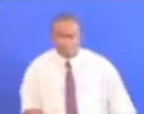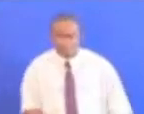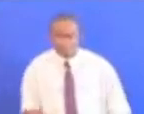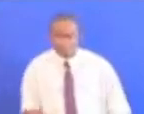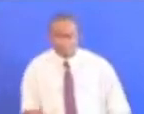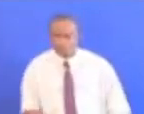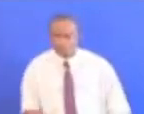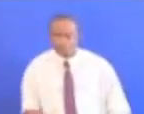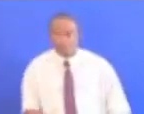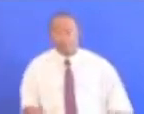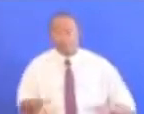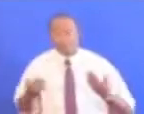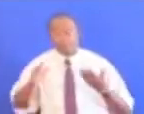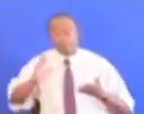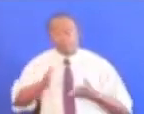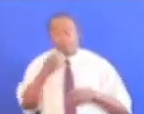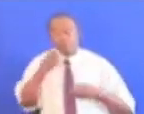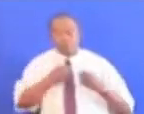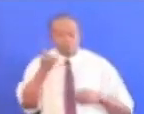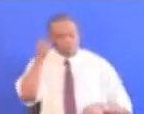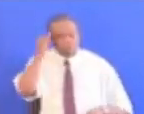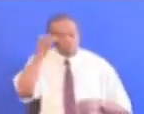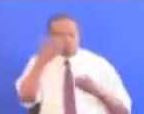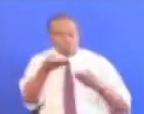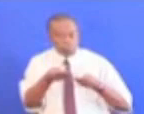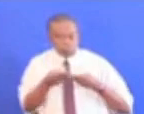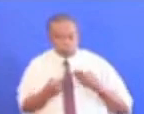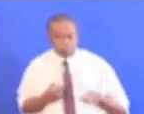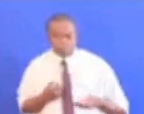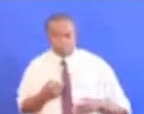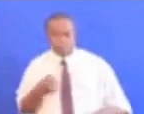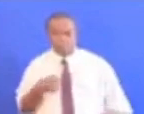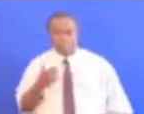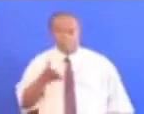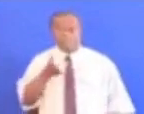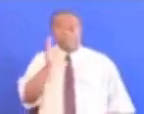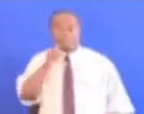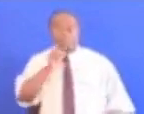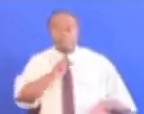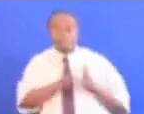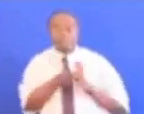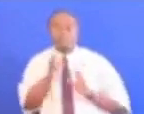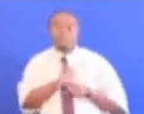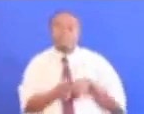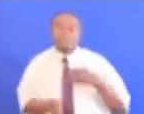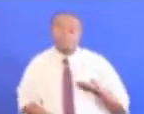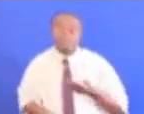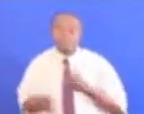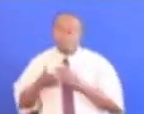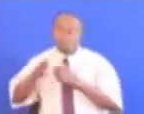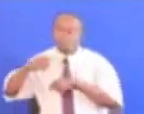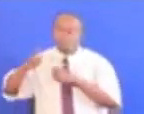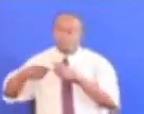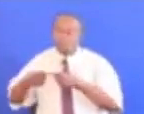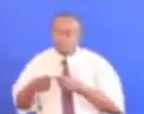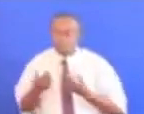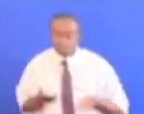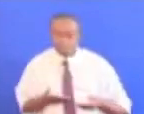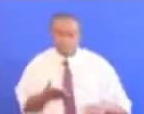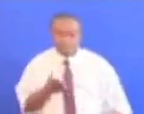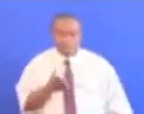Nimuondoe wasiwasi Mheshimiwa mbunge, tuchukue ushauri wake. Serikali ina mipango mingi endelevu na serikali ya Mama